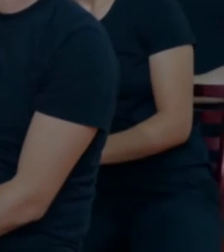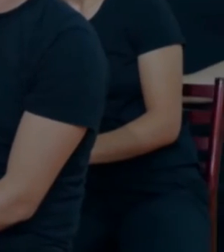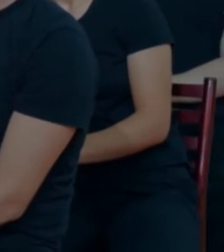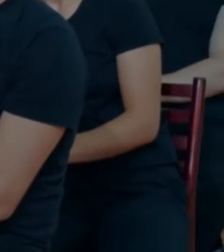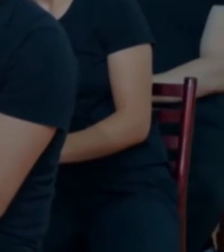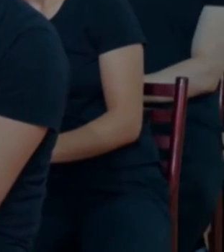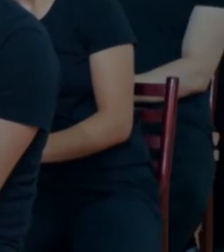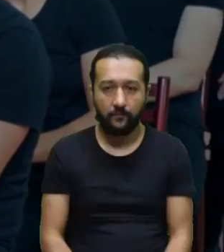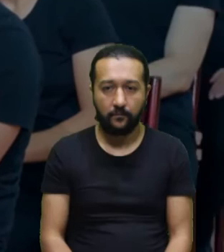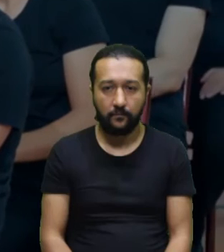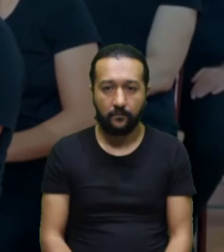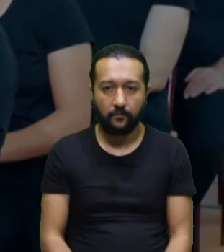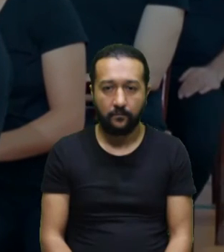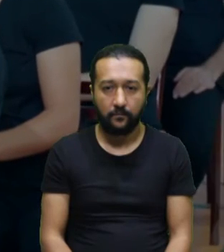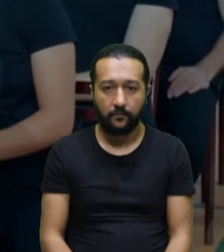asker duruşundalar.